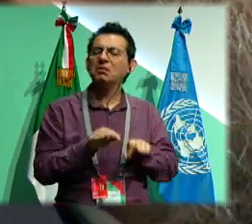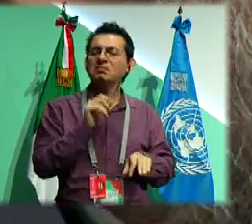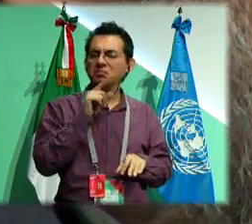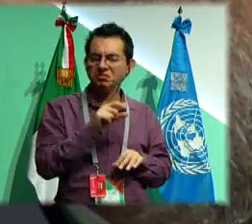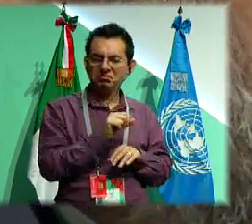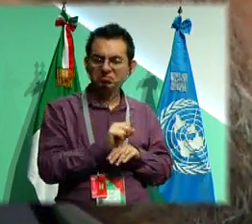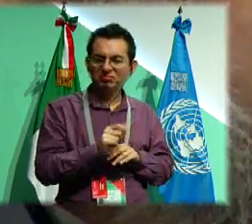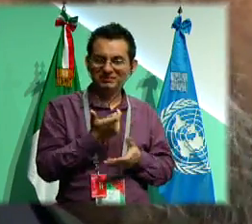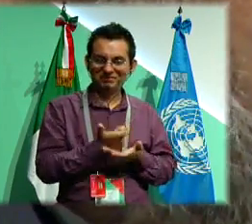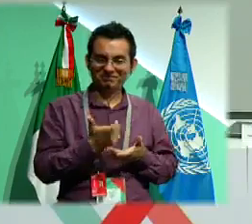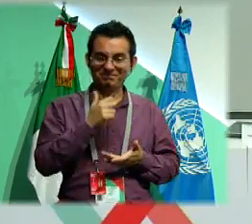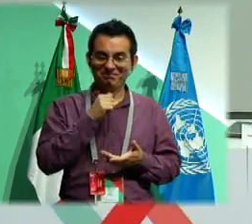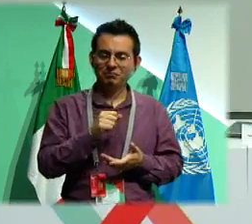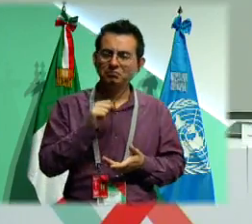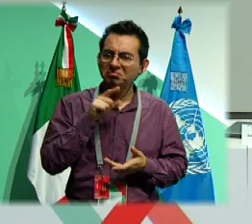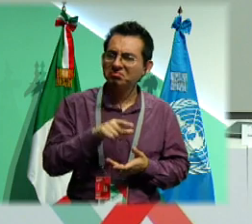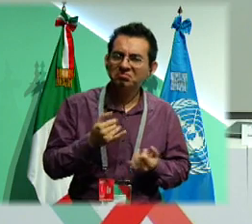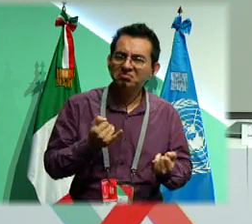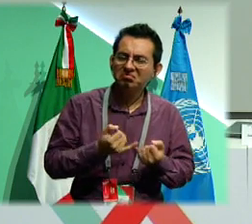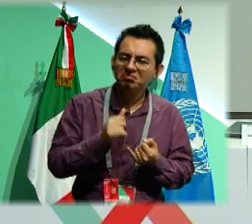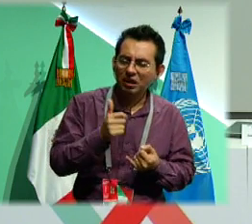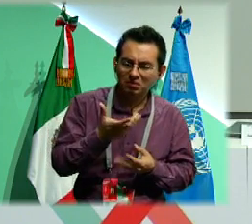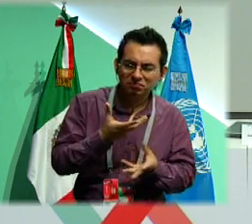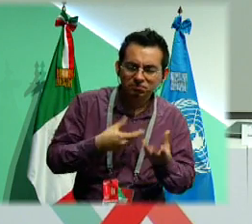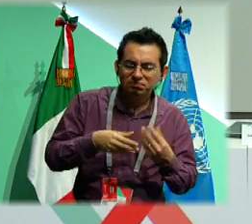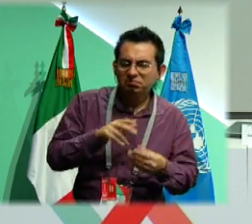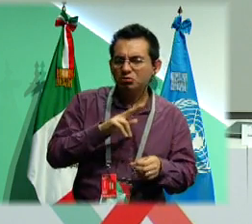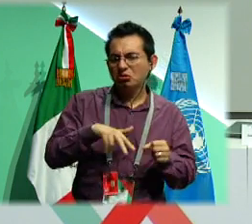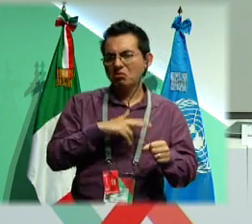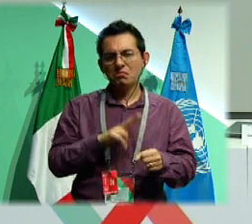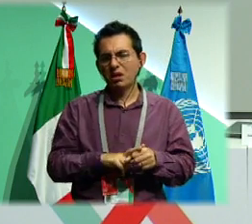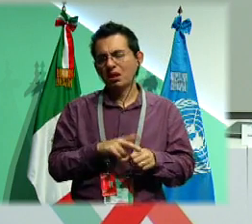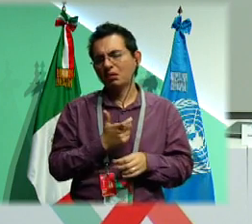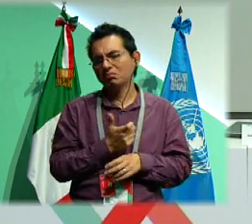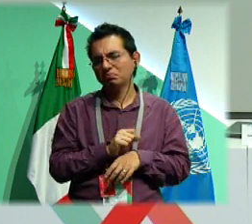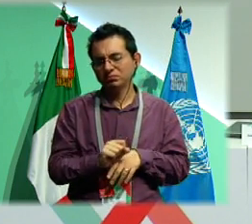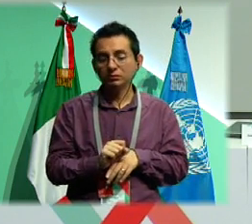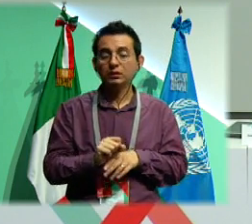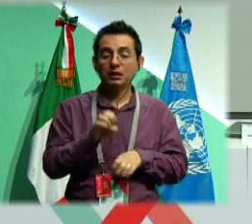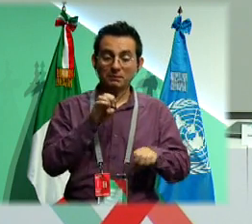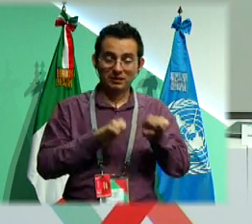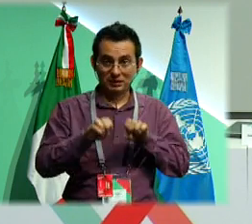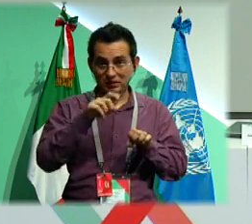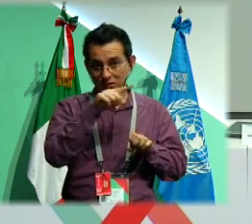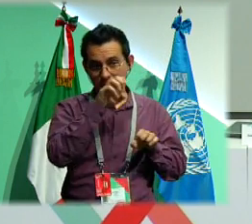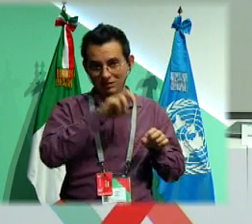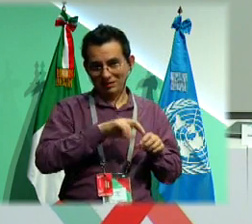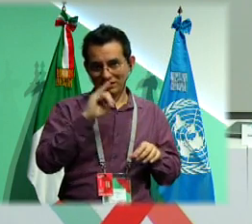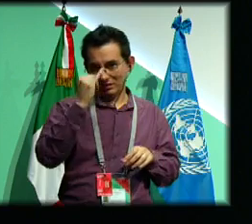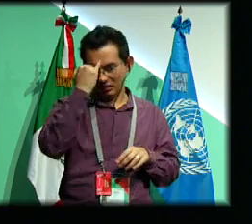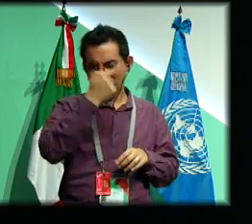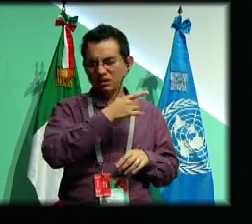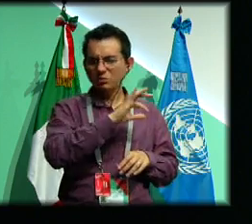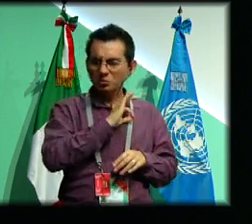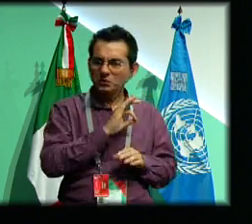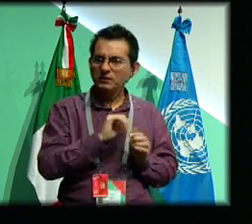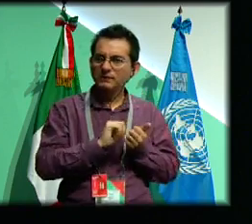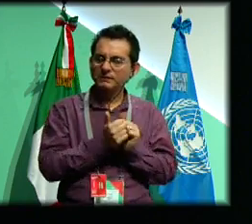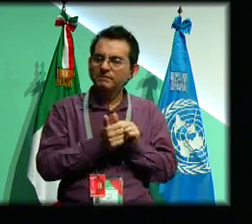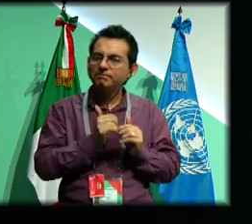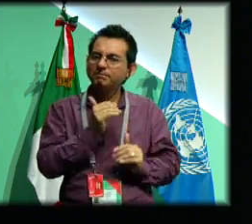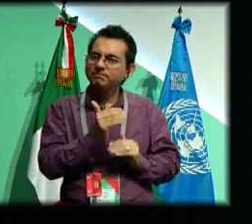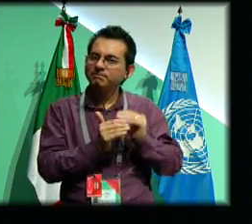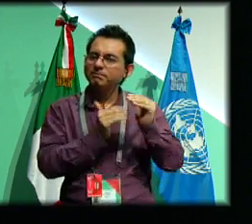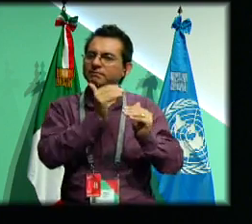Le transfert de connaissances a eu lieu et les entreprises ont pu